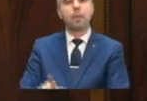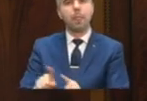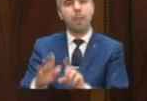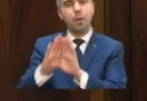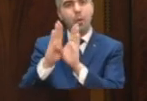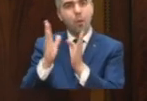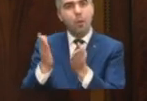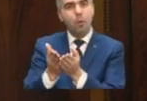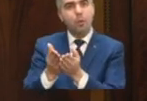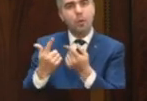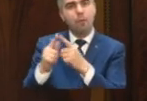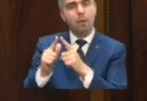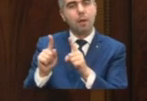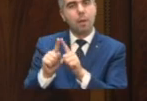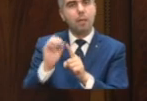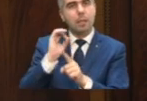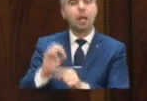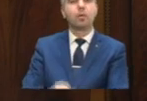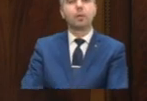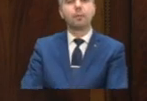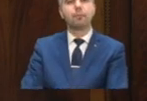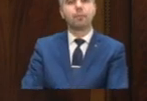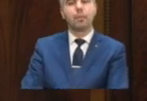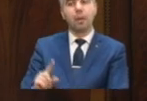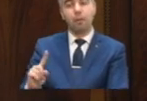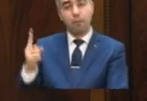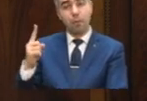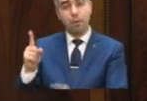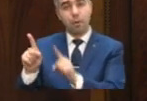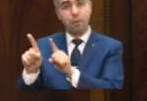المنظومه اللي هي كتمشي دو بوتون بو كما كنقولوا من المجال